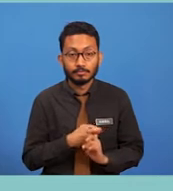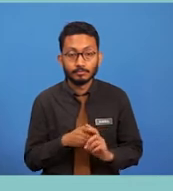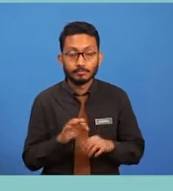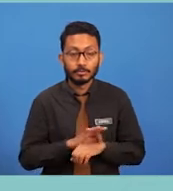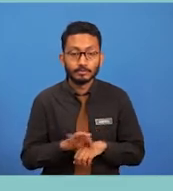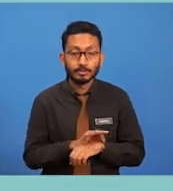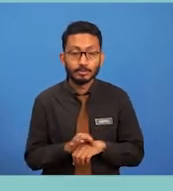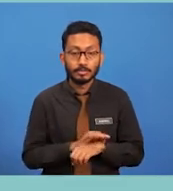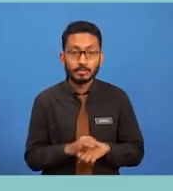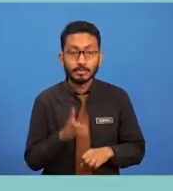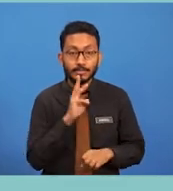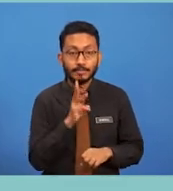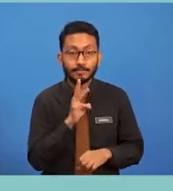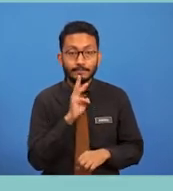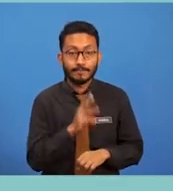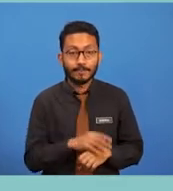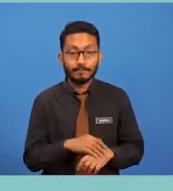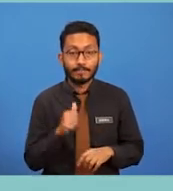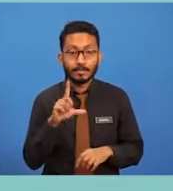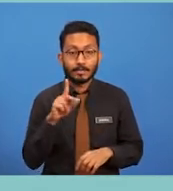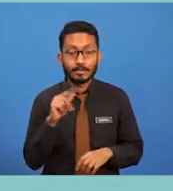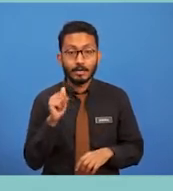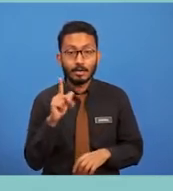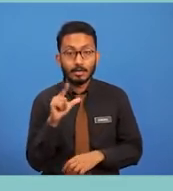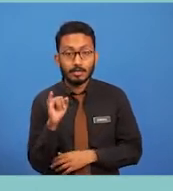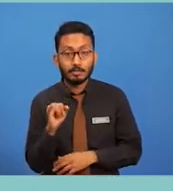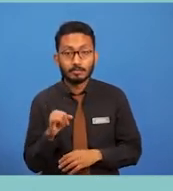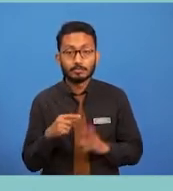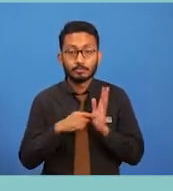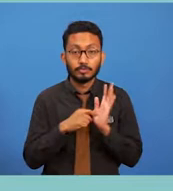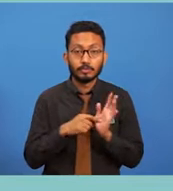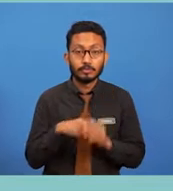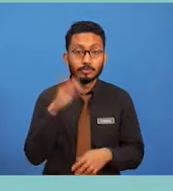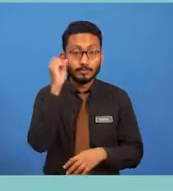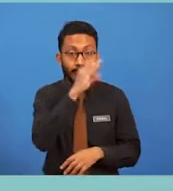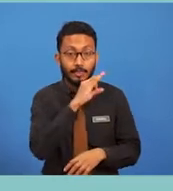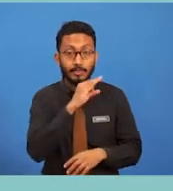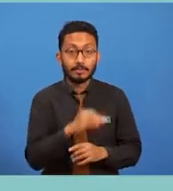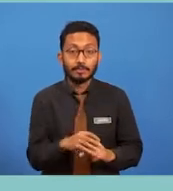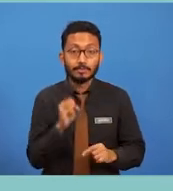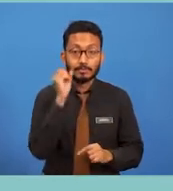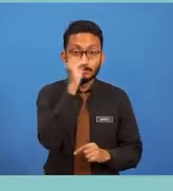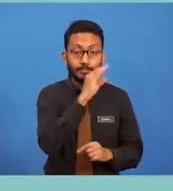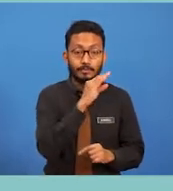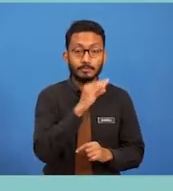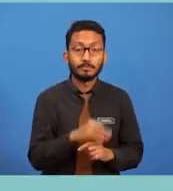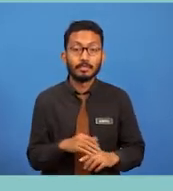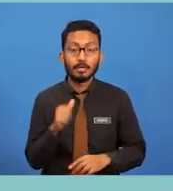Alkali hanya menunjukkan sifat kealkaliannya apabila dilarutkan di dalam